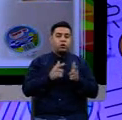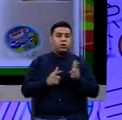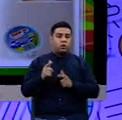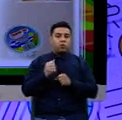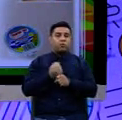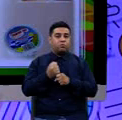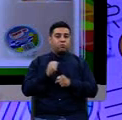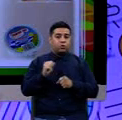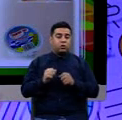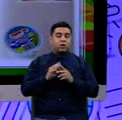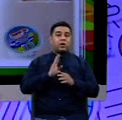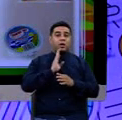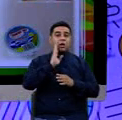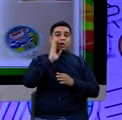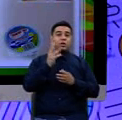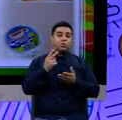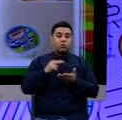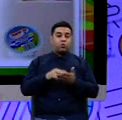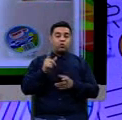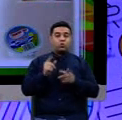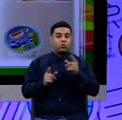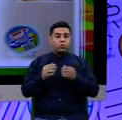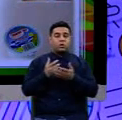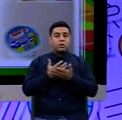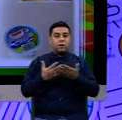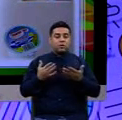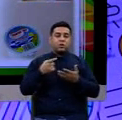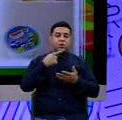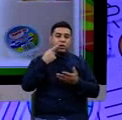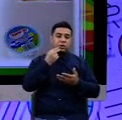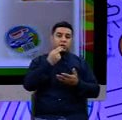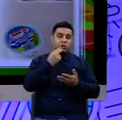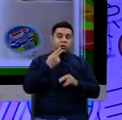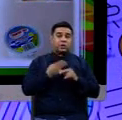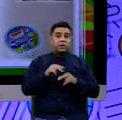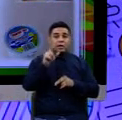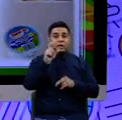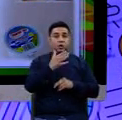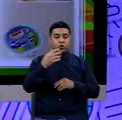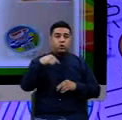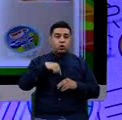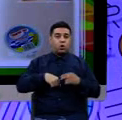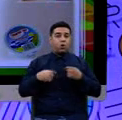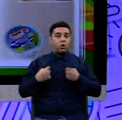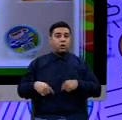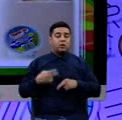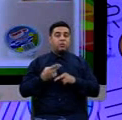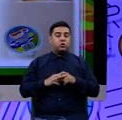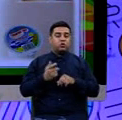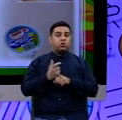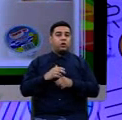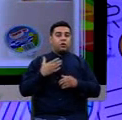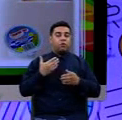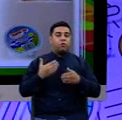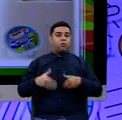Ayniqsa erta tongdan nonushtada sut mahsulotlaridan iste'mol qilish bu inson organizmi uchun juda ham